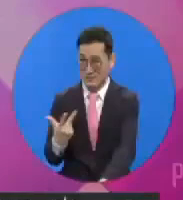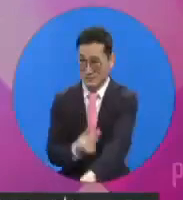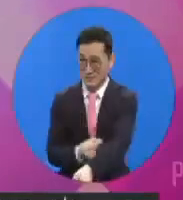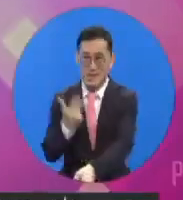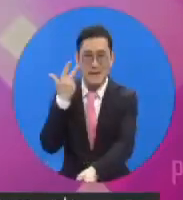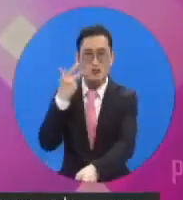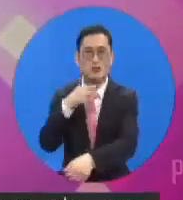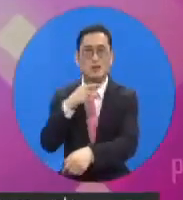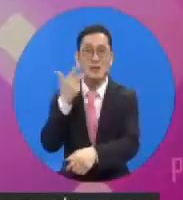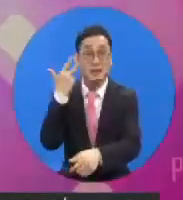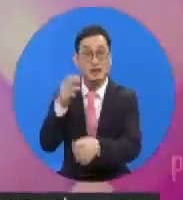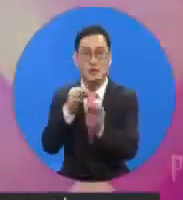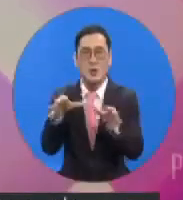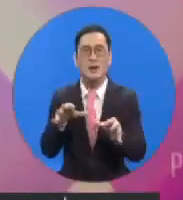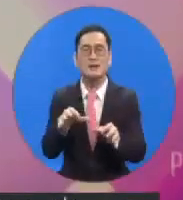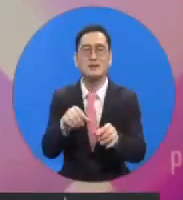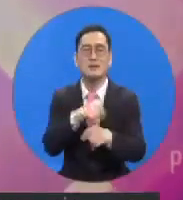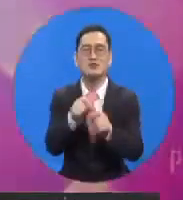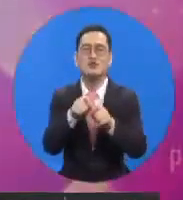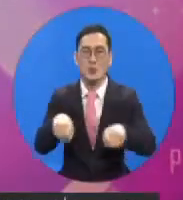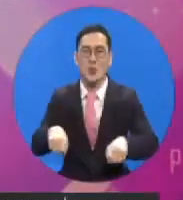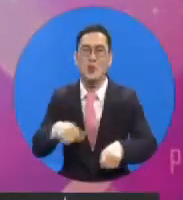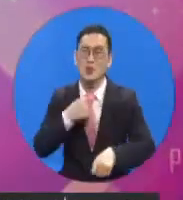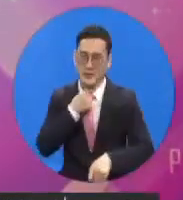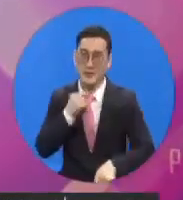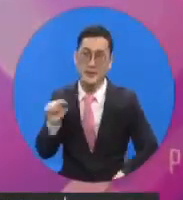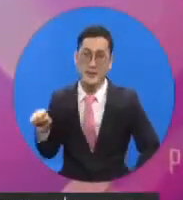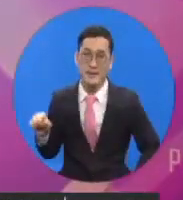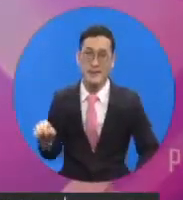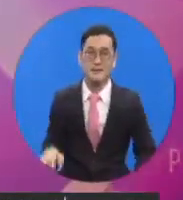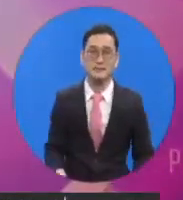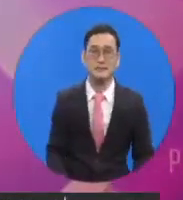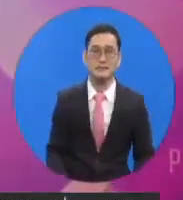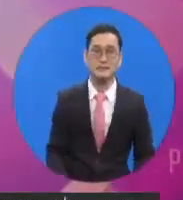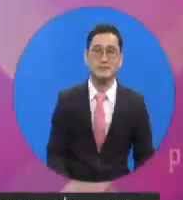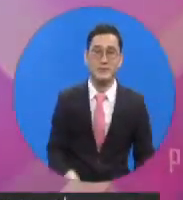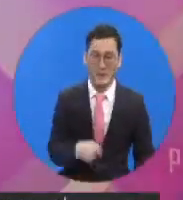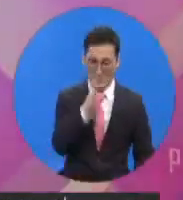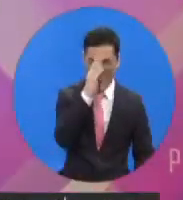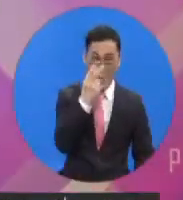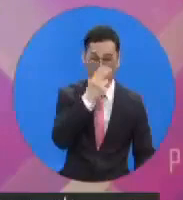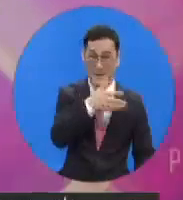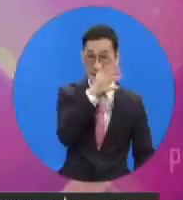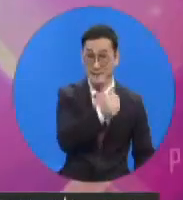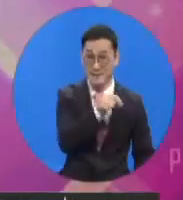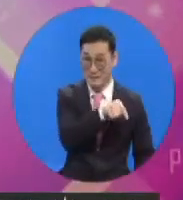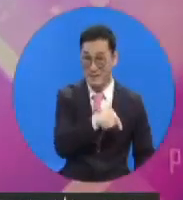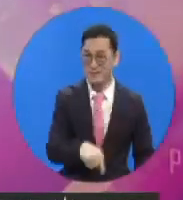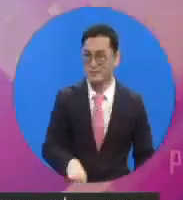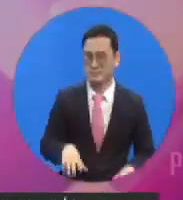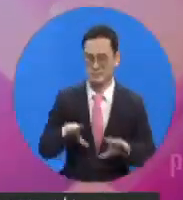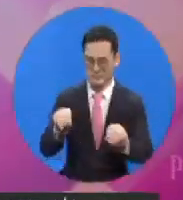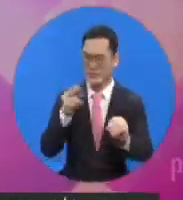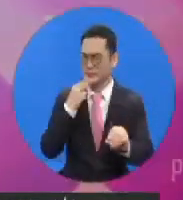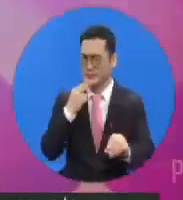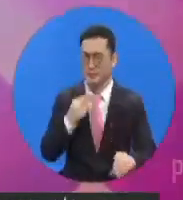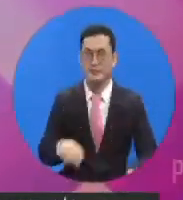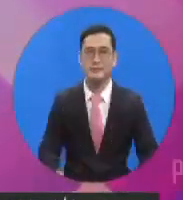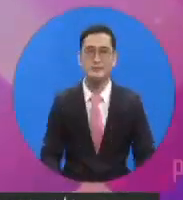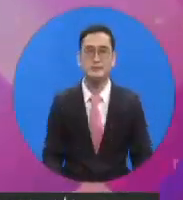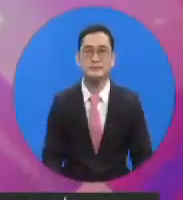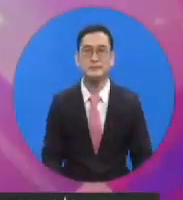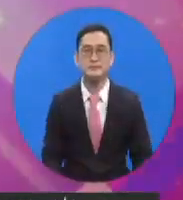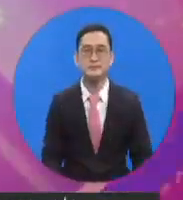일주일 유보하자라고 주장하고 있고요. 정은경 본부장은 중단 안 한다라고 밝히고 있습니다. 먼저 의협 쪽